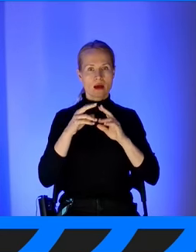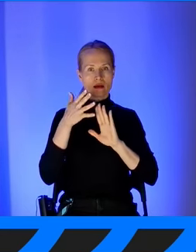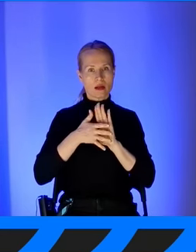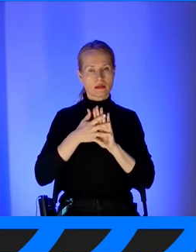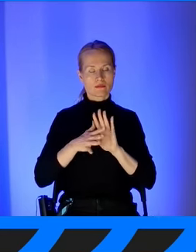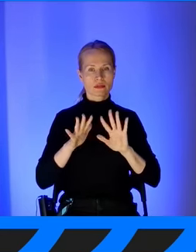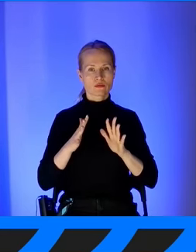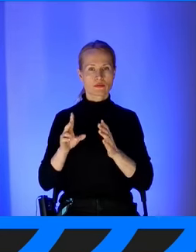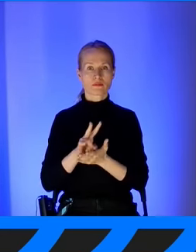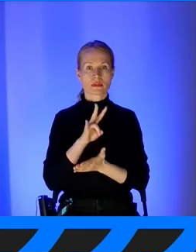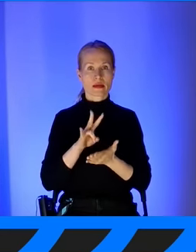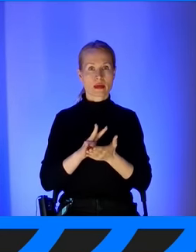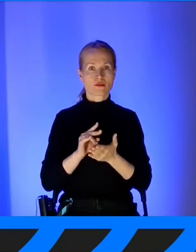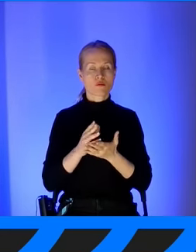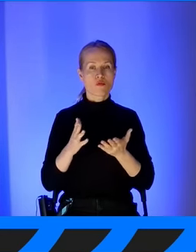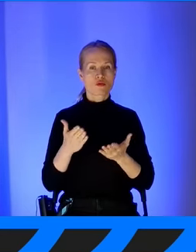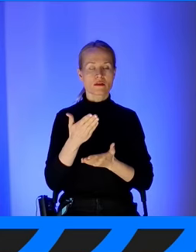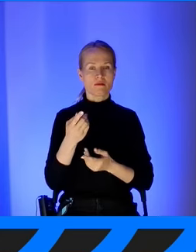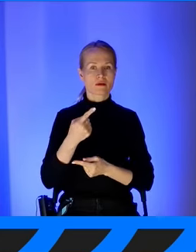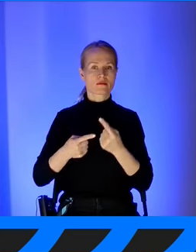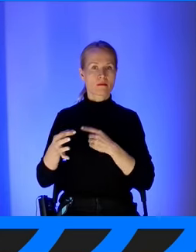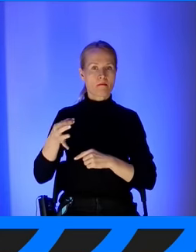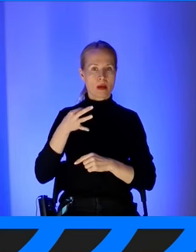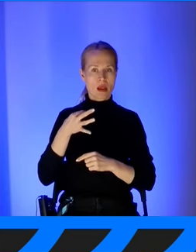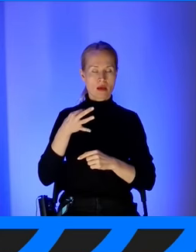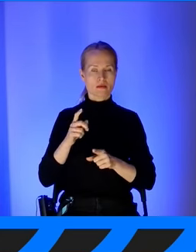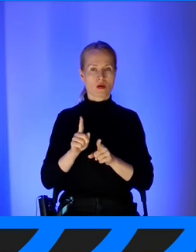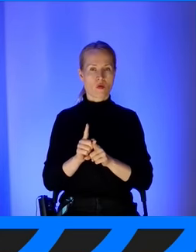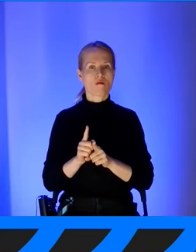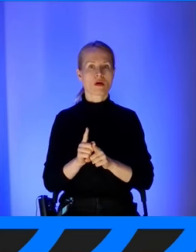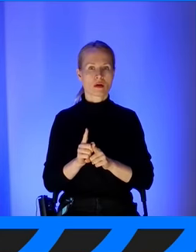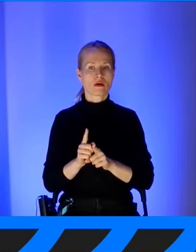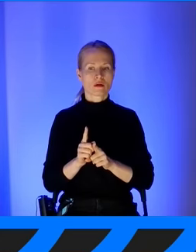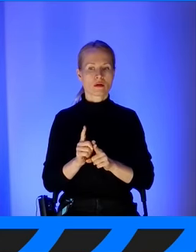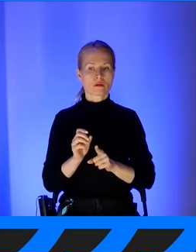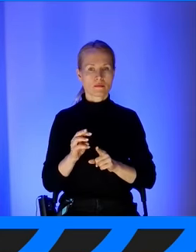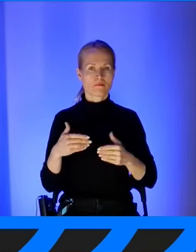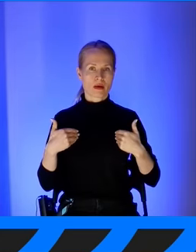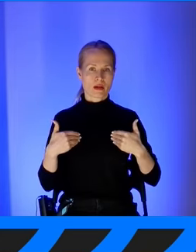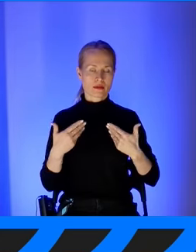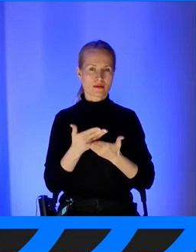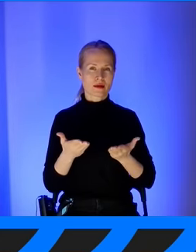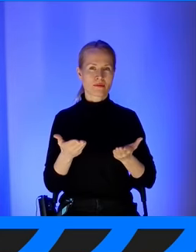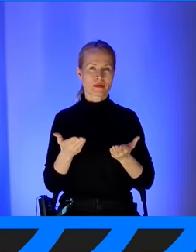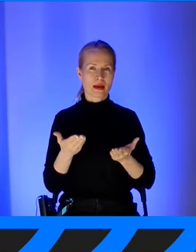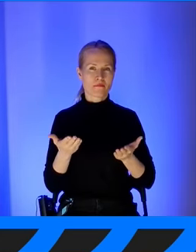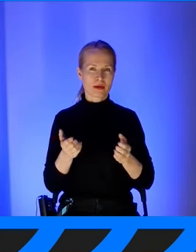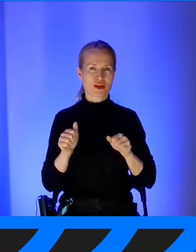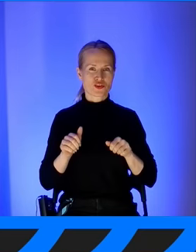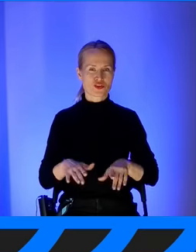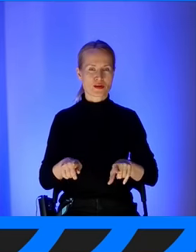и чем больше от вас фидбека вот такого тем может нам полезнее для принятия этих решений